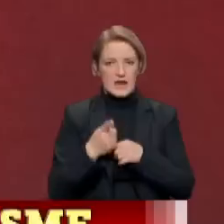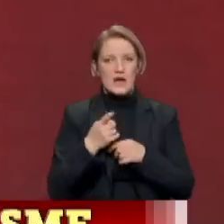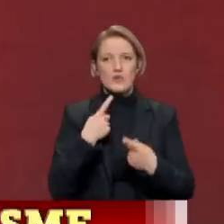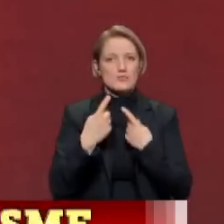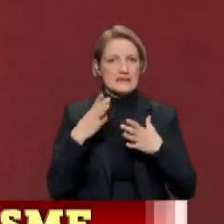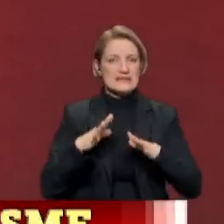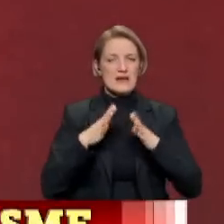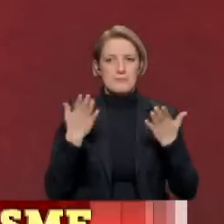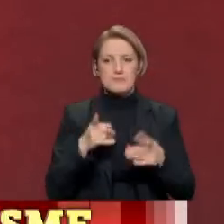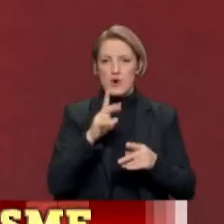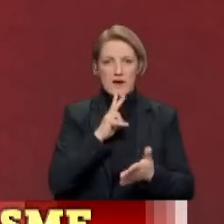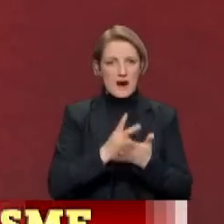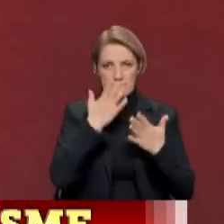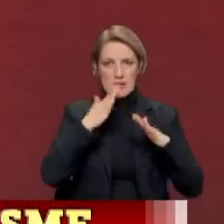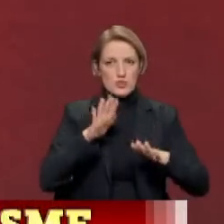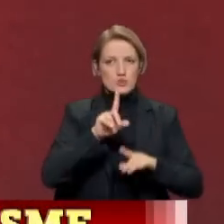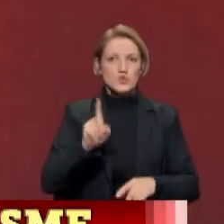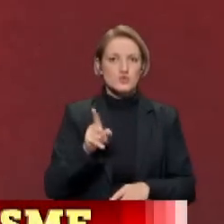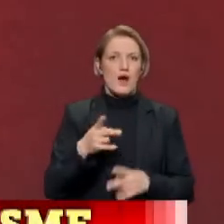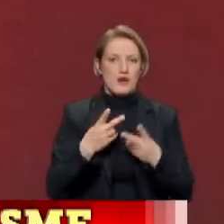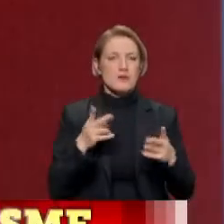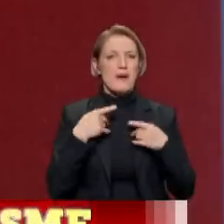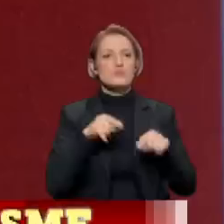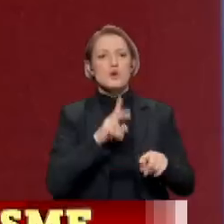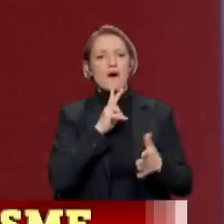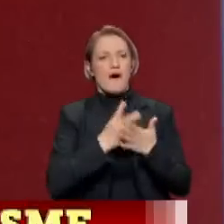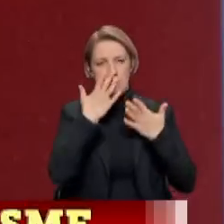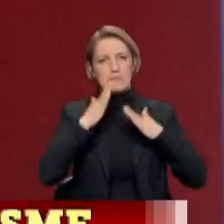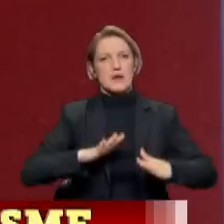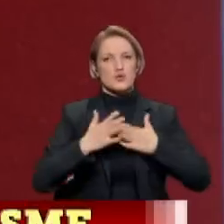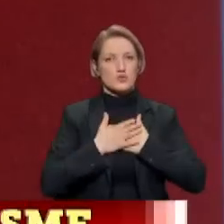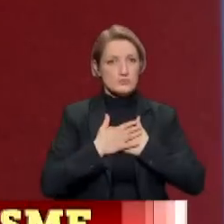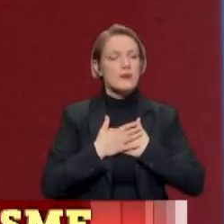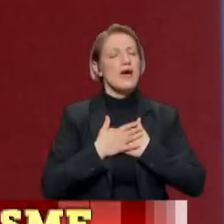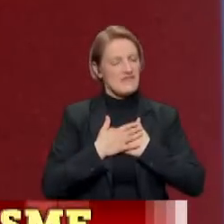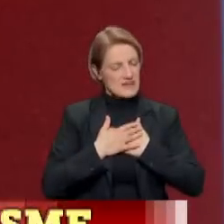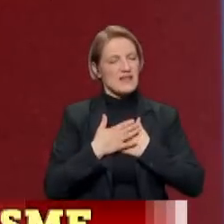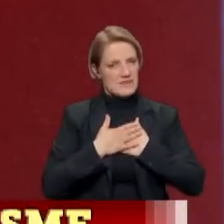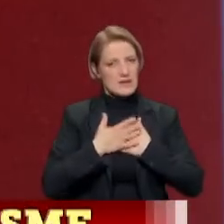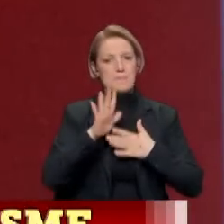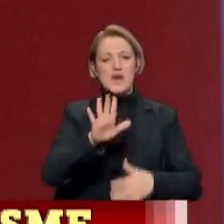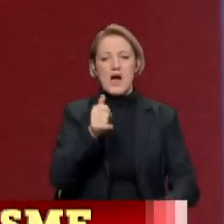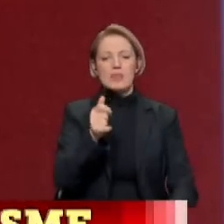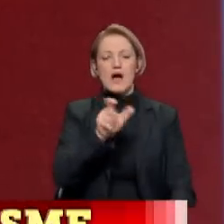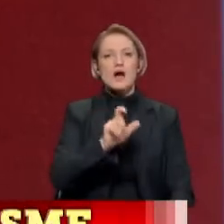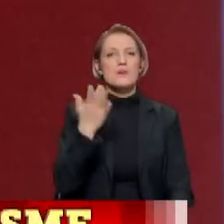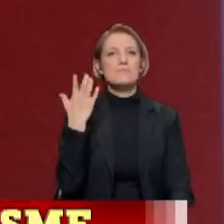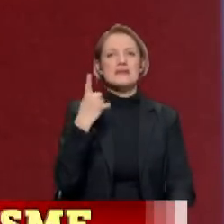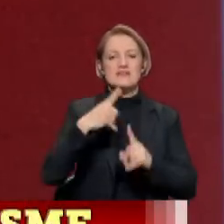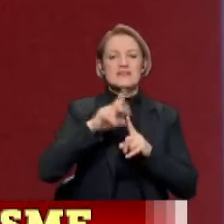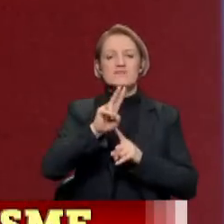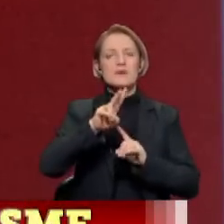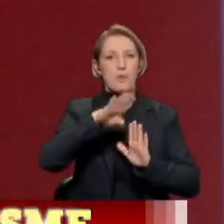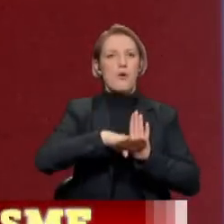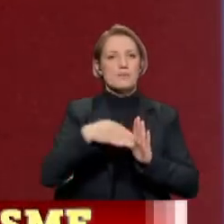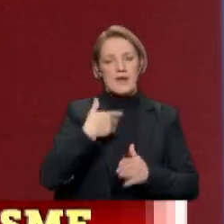Fakat siz bu kararı bekliyor muydunuz? Açıkçası ben bu kararı bekliyordum. Bundan bekliyordunuz. Bekliyordum. Evet. 5-6 ay önce bir televizyon kanalında